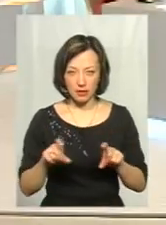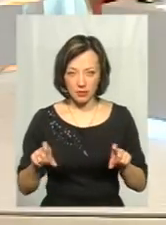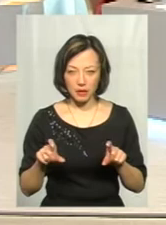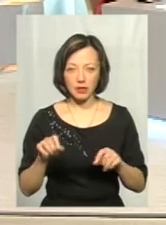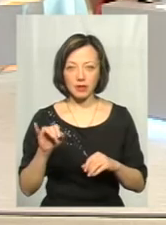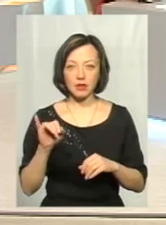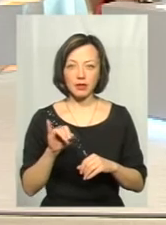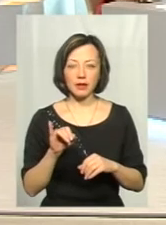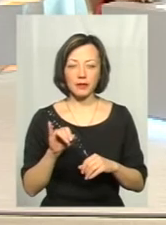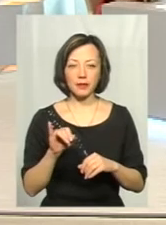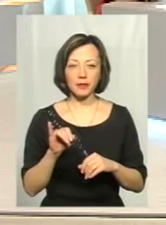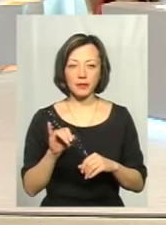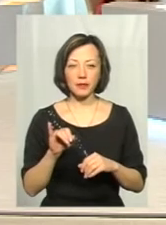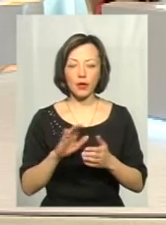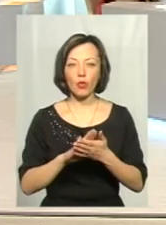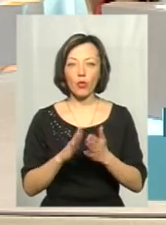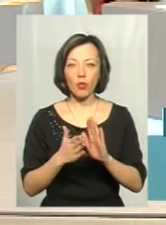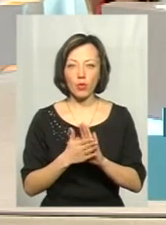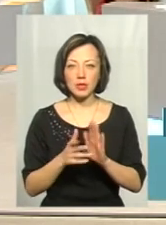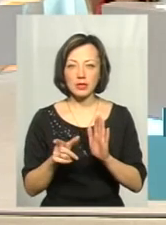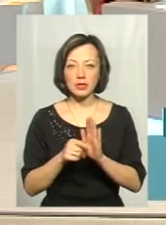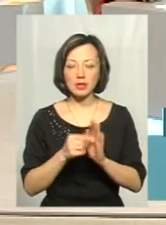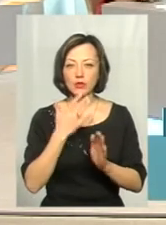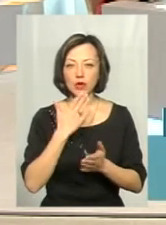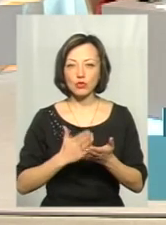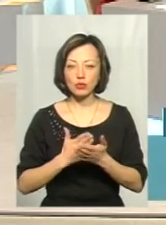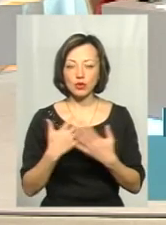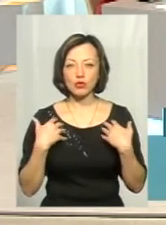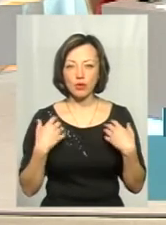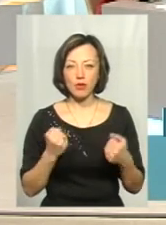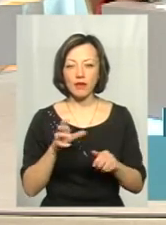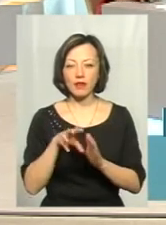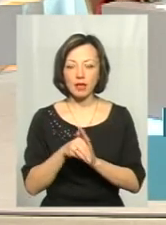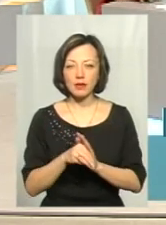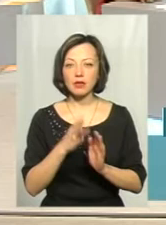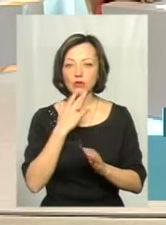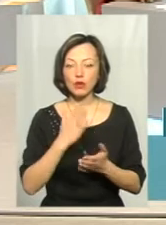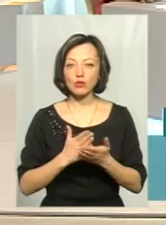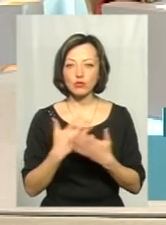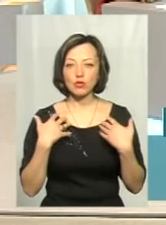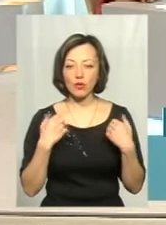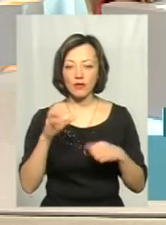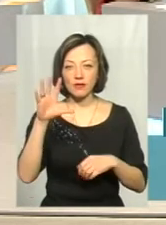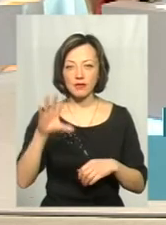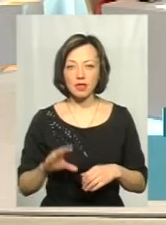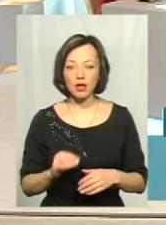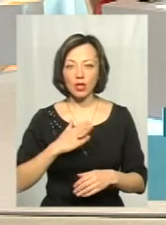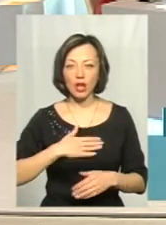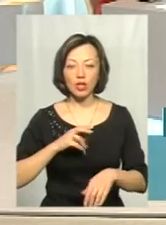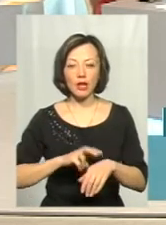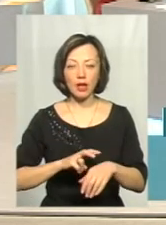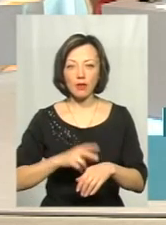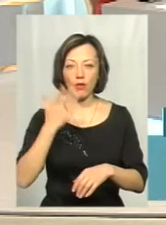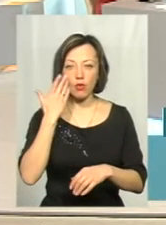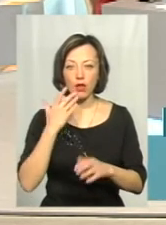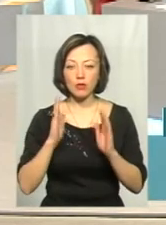закладів, угоди із Національною службою здоров'я і внесення у Національну службу здоров'я всіх наших лікарів. І після того, як